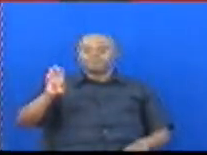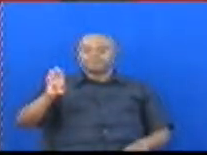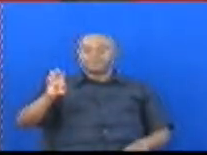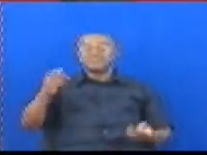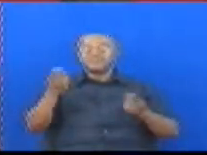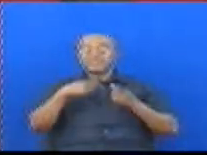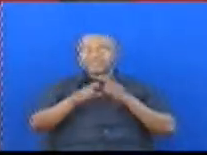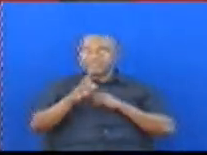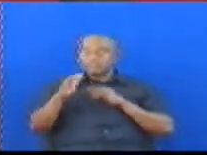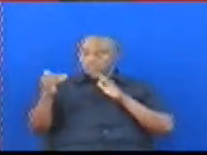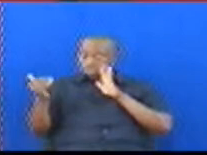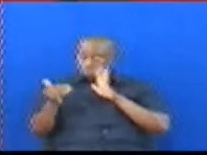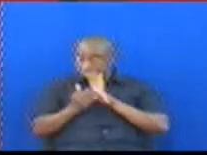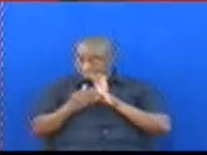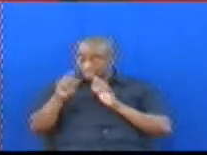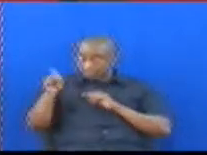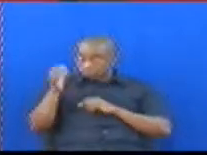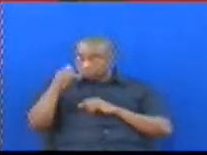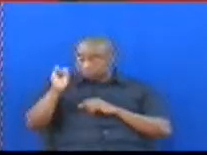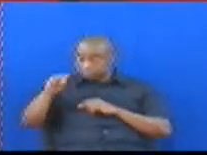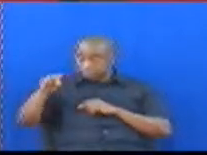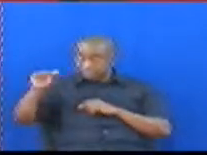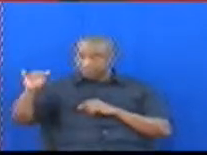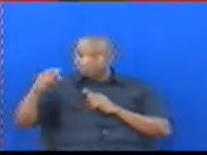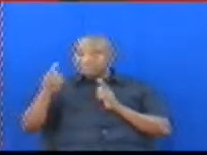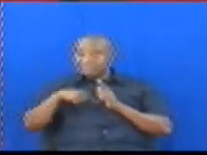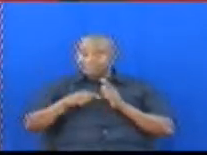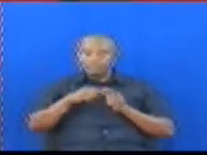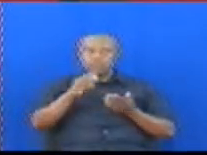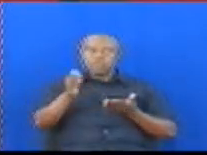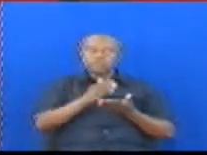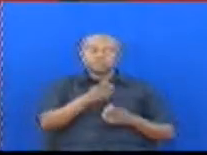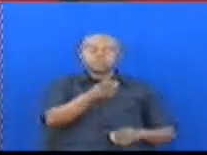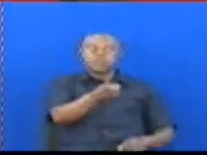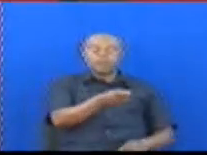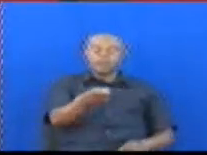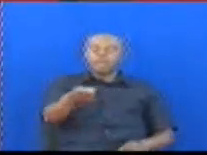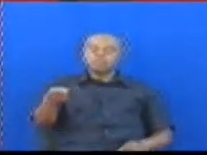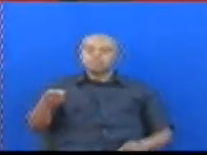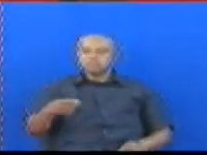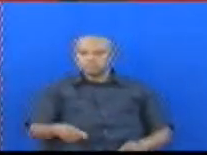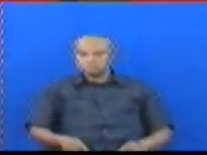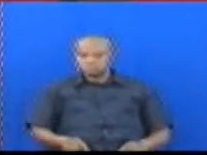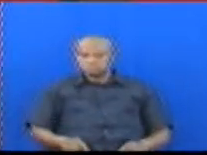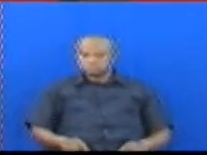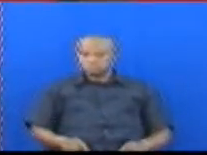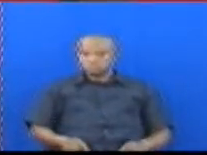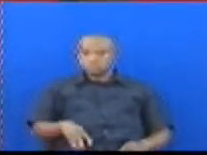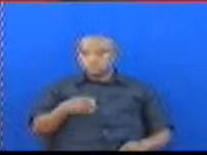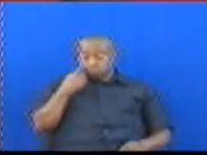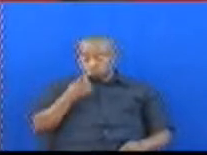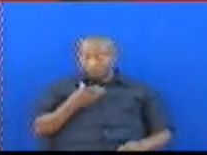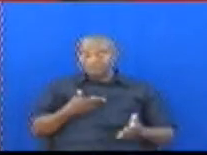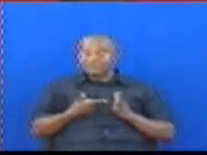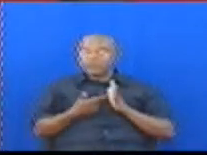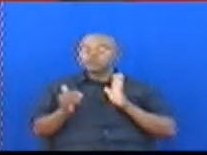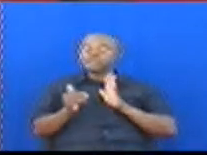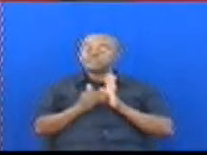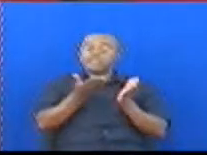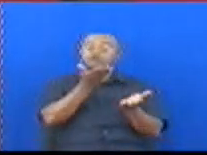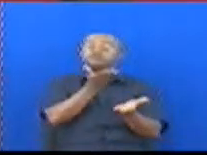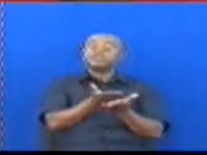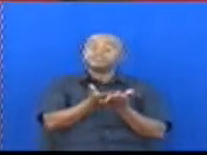Act. Lakini pia kwenye kesi za madai tunaona kwamba sheria ya ushahidi na